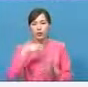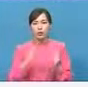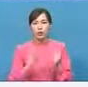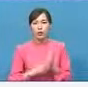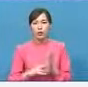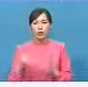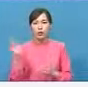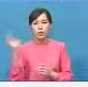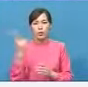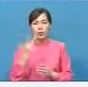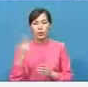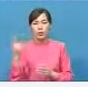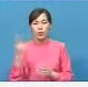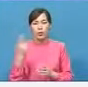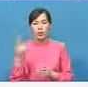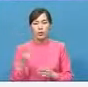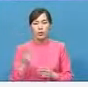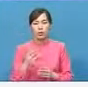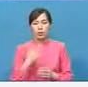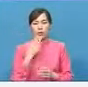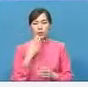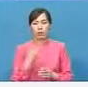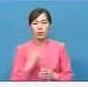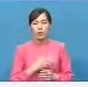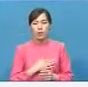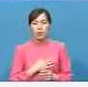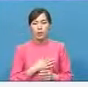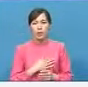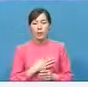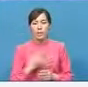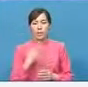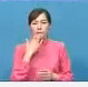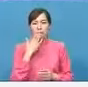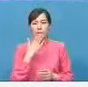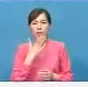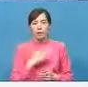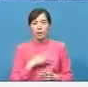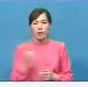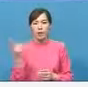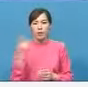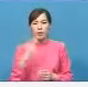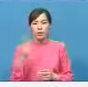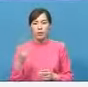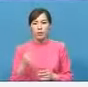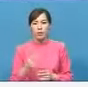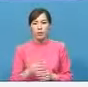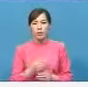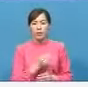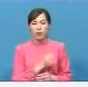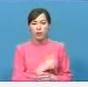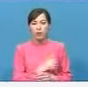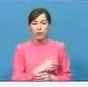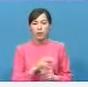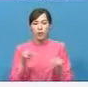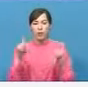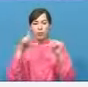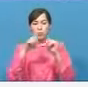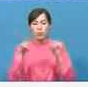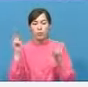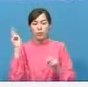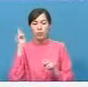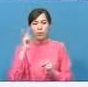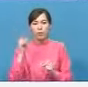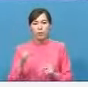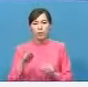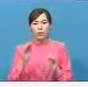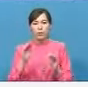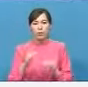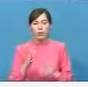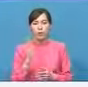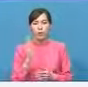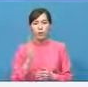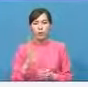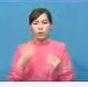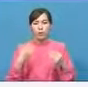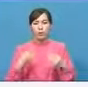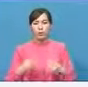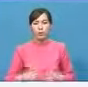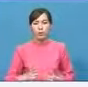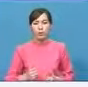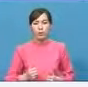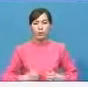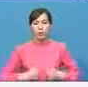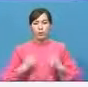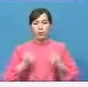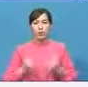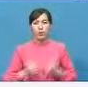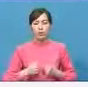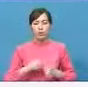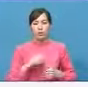салуға машықтанған, жандары пейзаж көріністеріне қалам тартқанды қалайды. Мектепте оқиды. Тетімдей болса да олардың бойынан құштарлықты